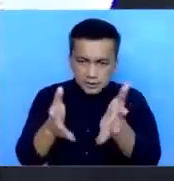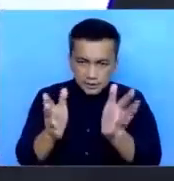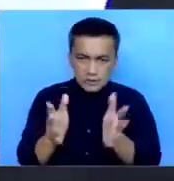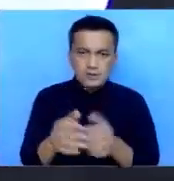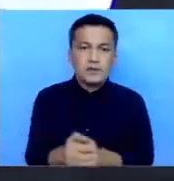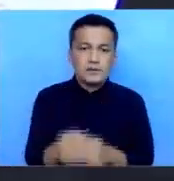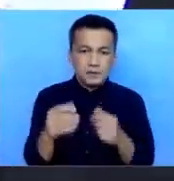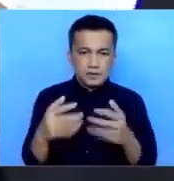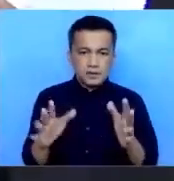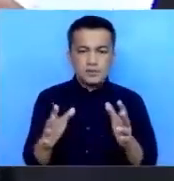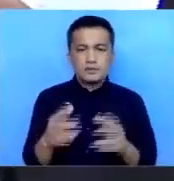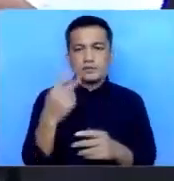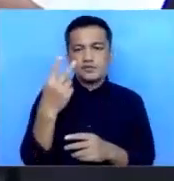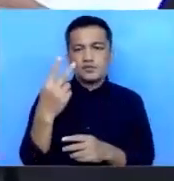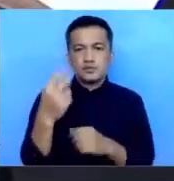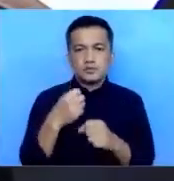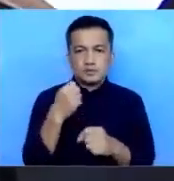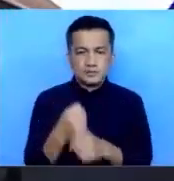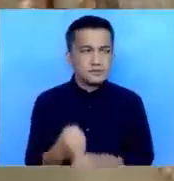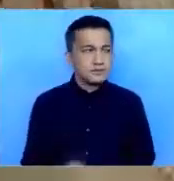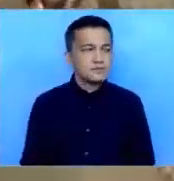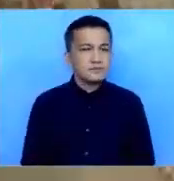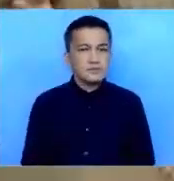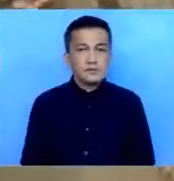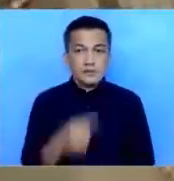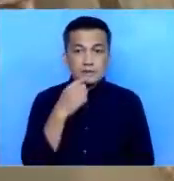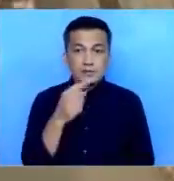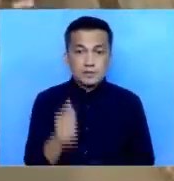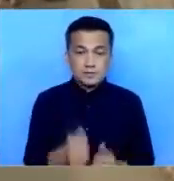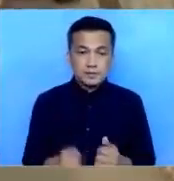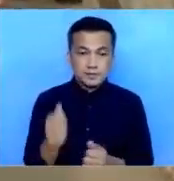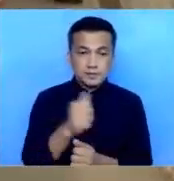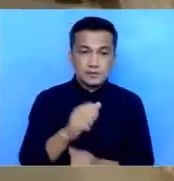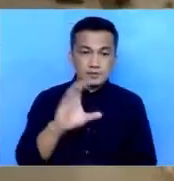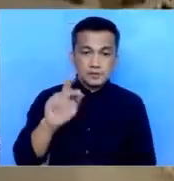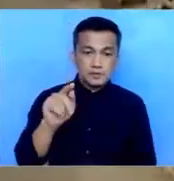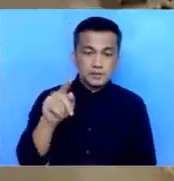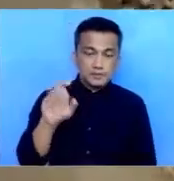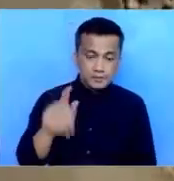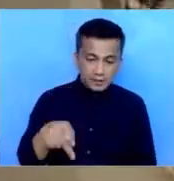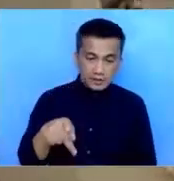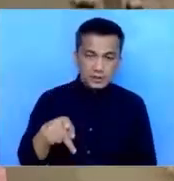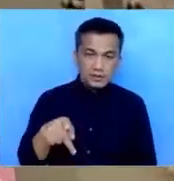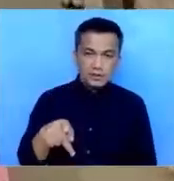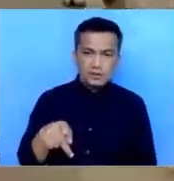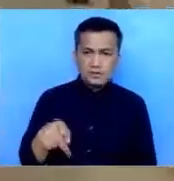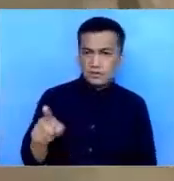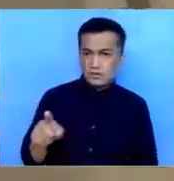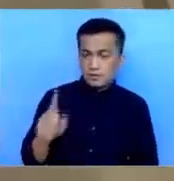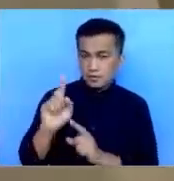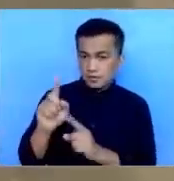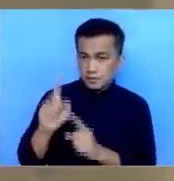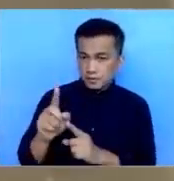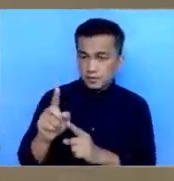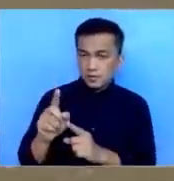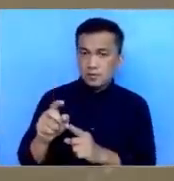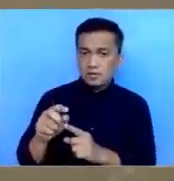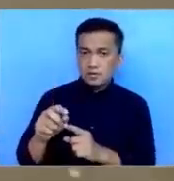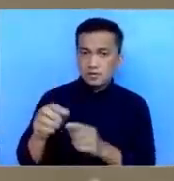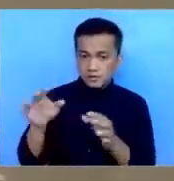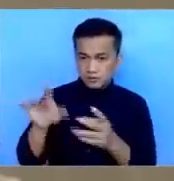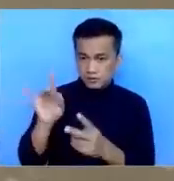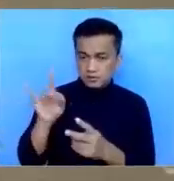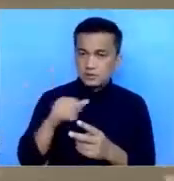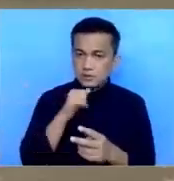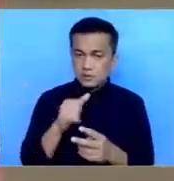ang 2 taon. Sabi naman ng pamunuan ng CBCP, may opsyon ang mga deboto. Kung hindi pa rin sila komportable na ipahid sa kanilang